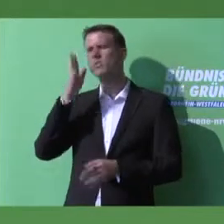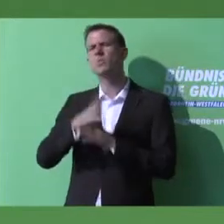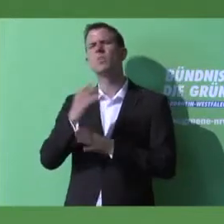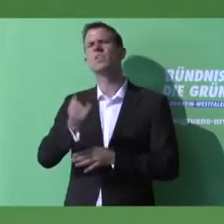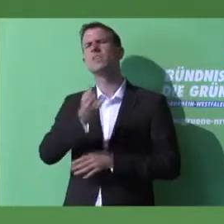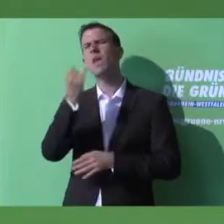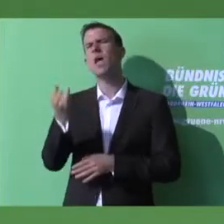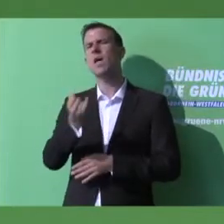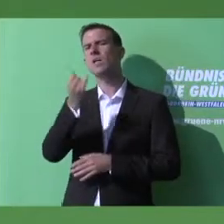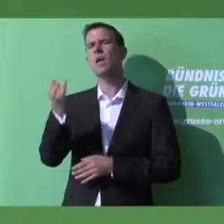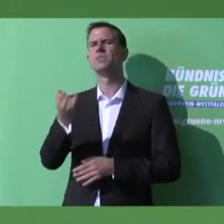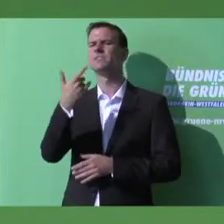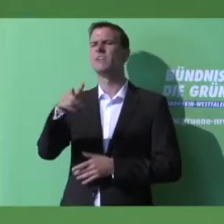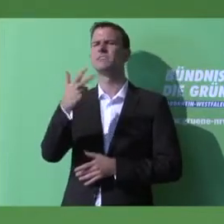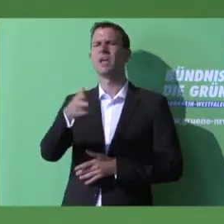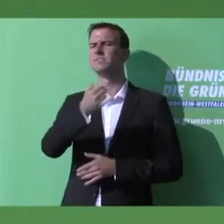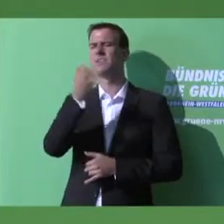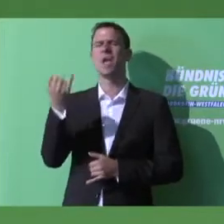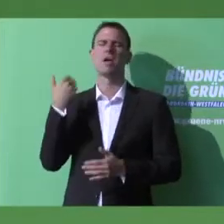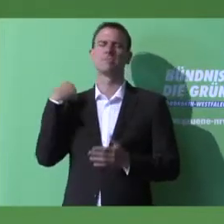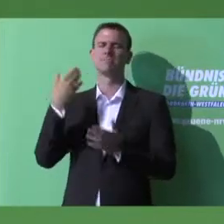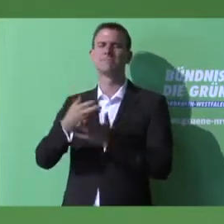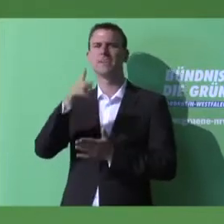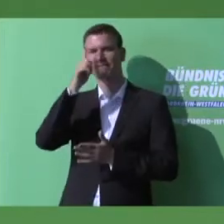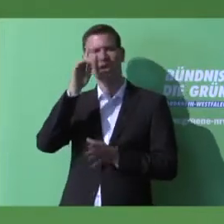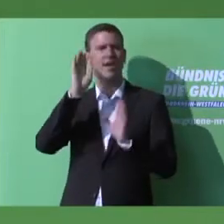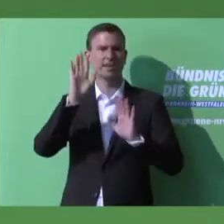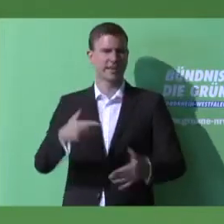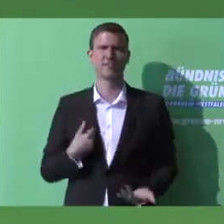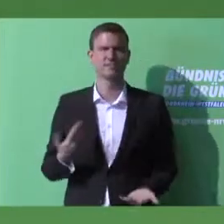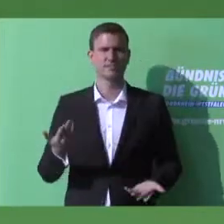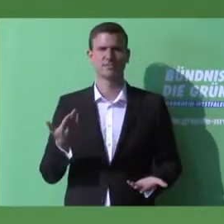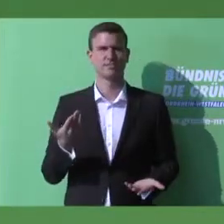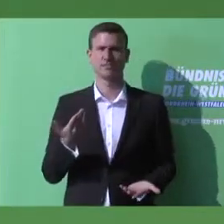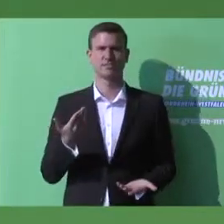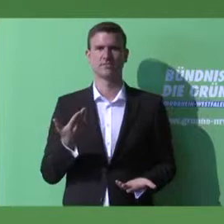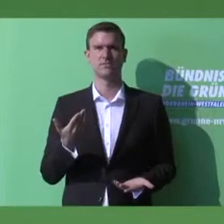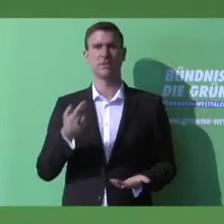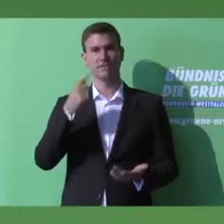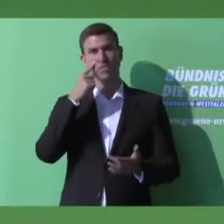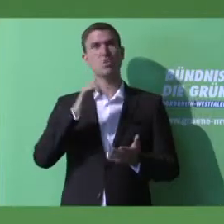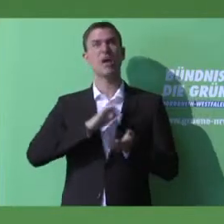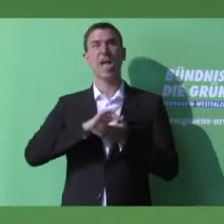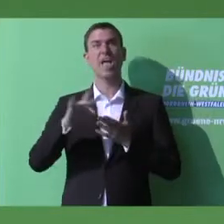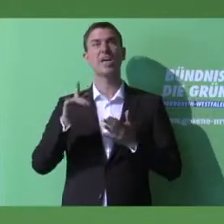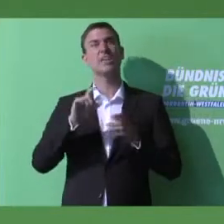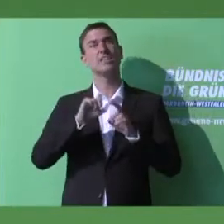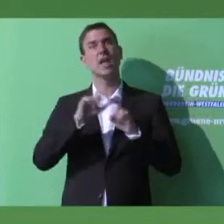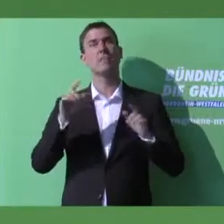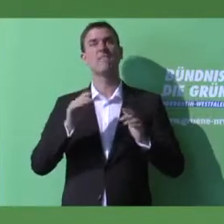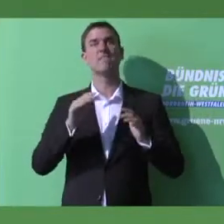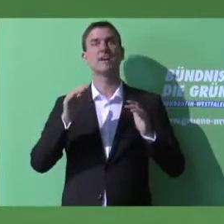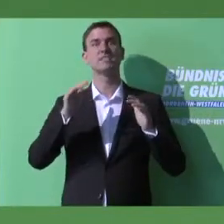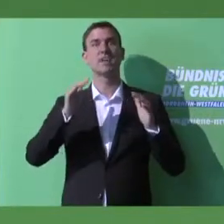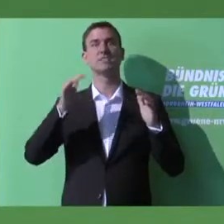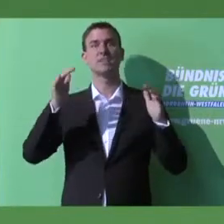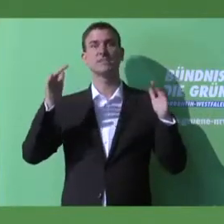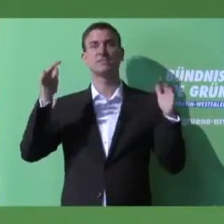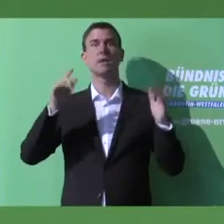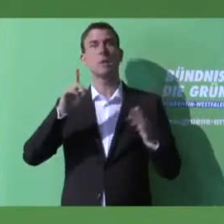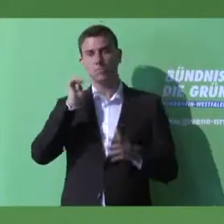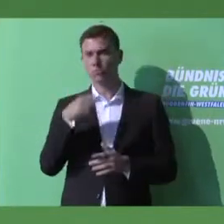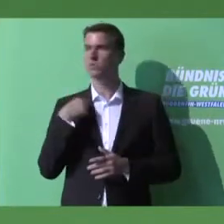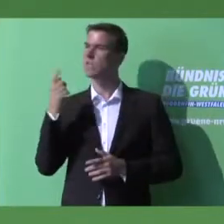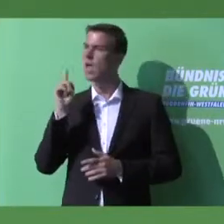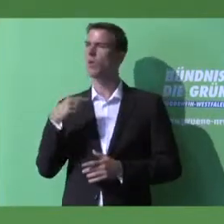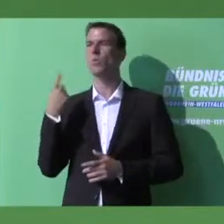seit Jahrzehnten, dass man nur, wenn man auf Wachstum setzt, sich auch dafür aussprechen muss,